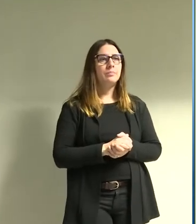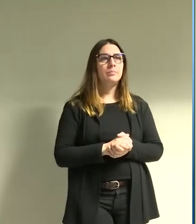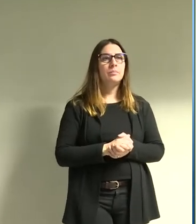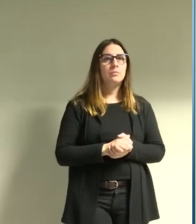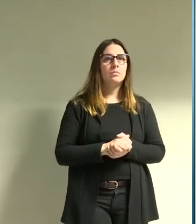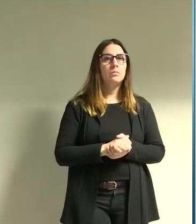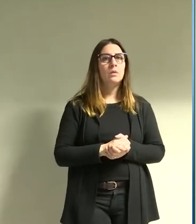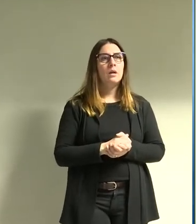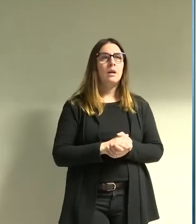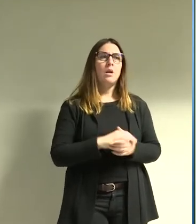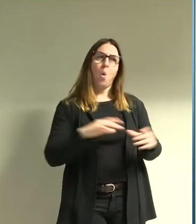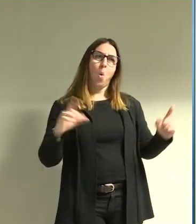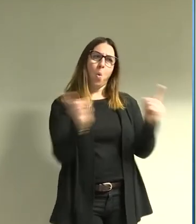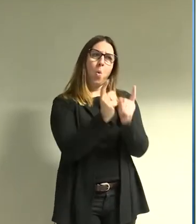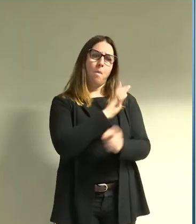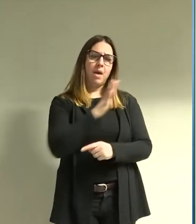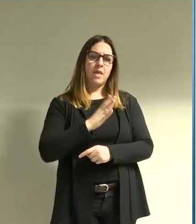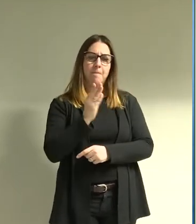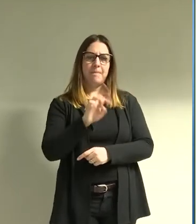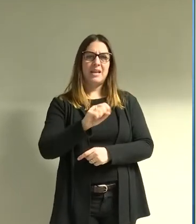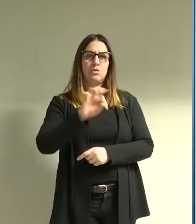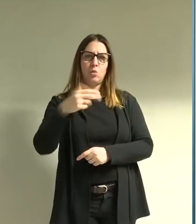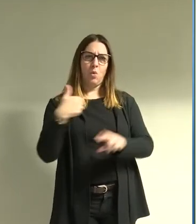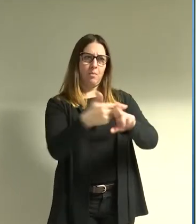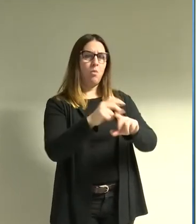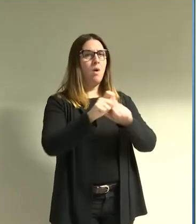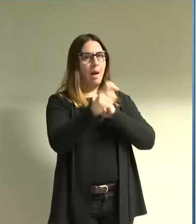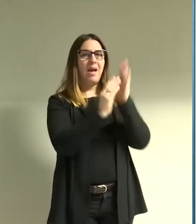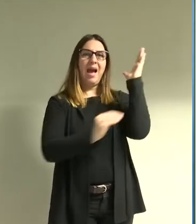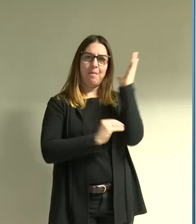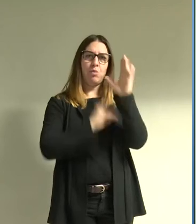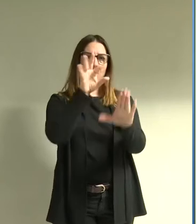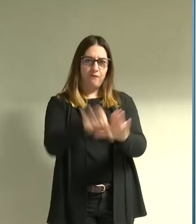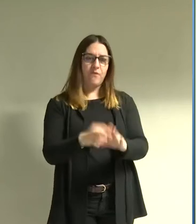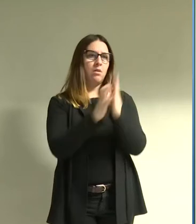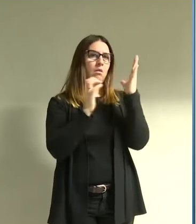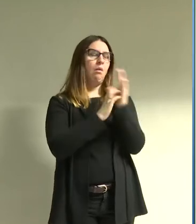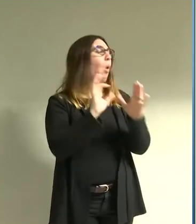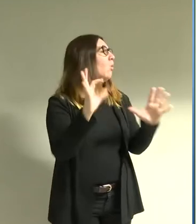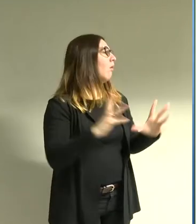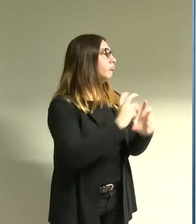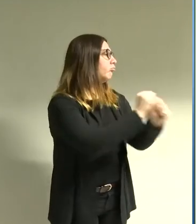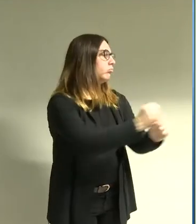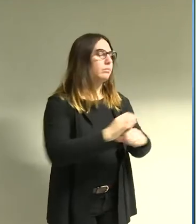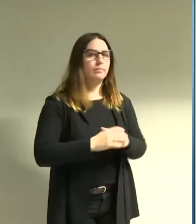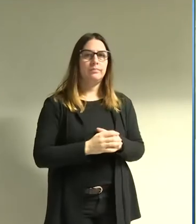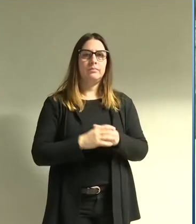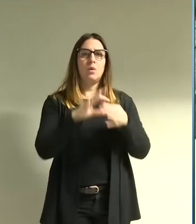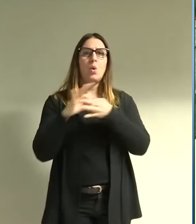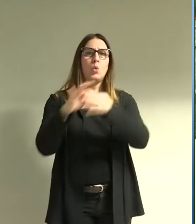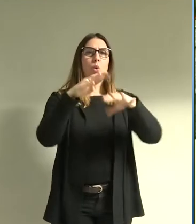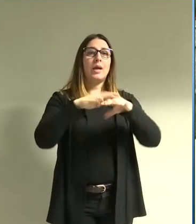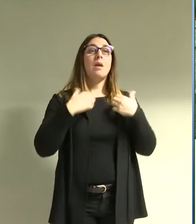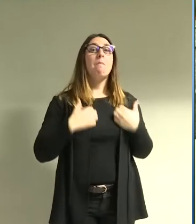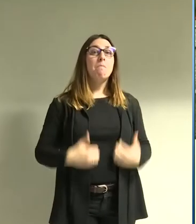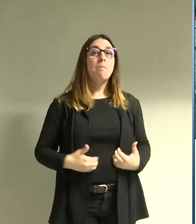rapides réponse de m bretton avant le passage au vote de l'amendement et la délibération oui très rapide les unions de quartier les membres